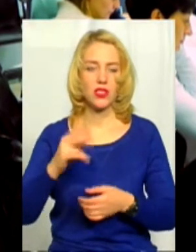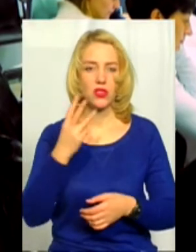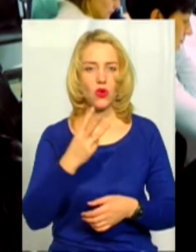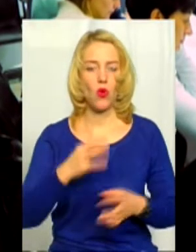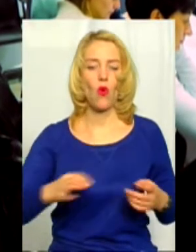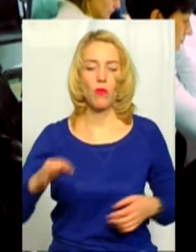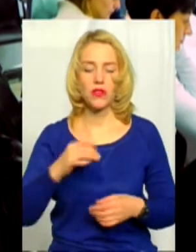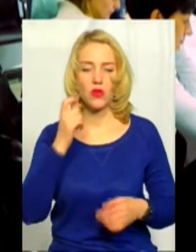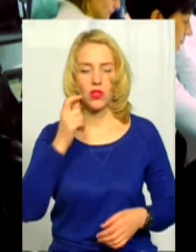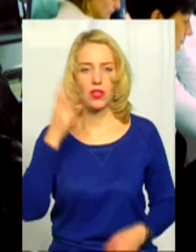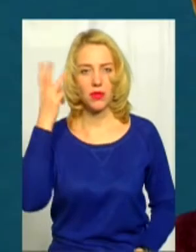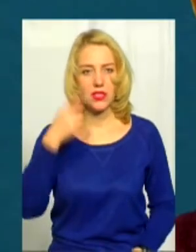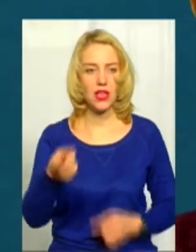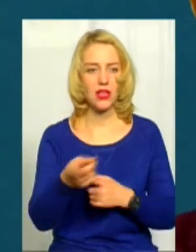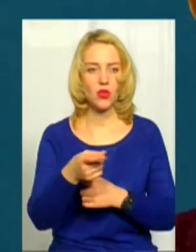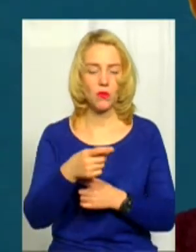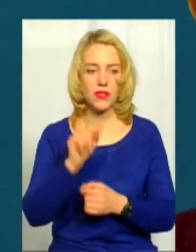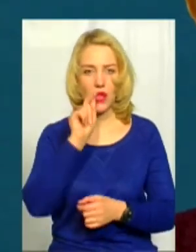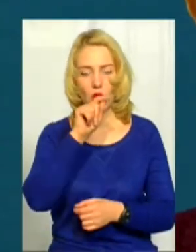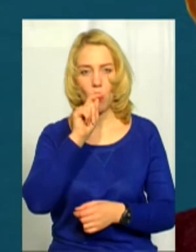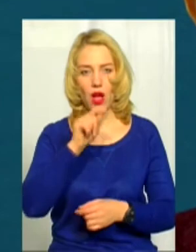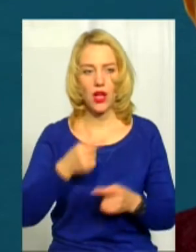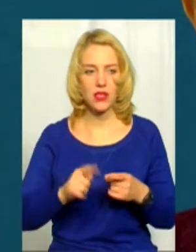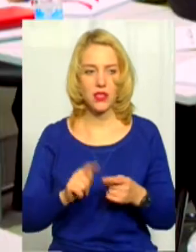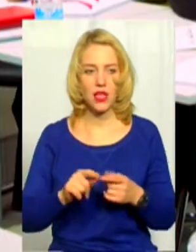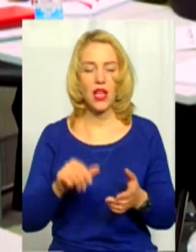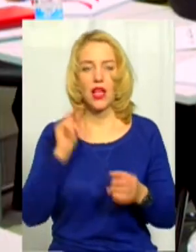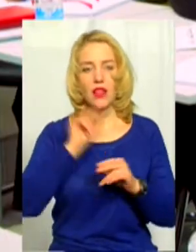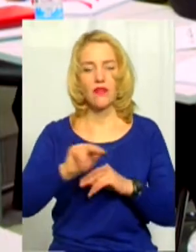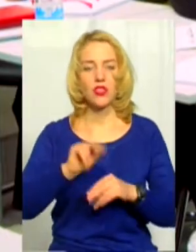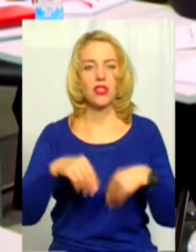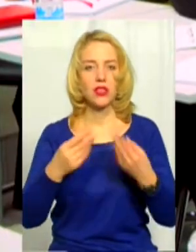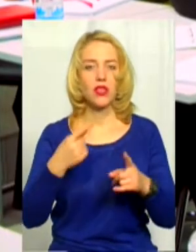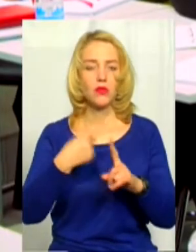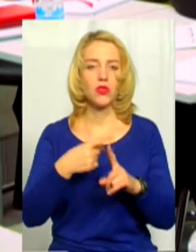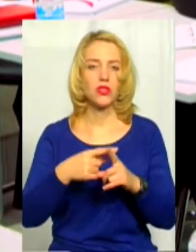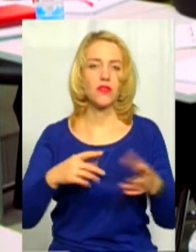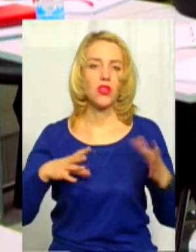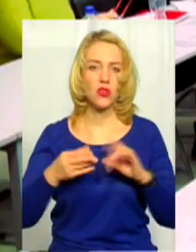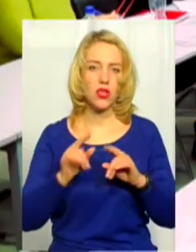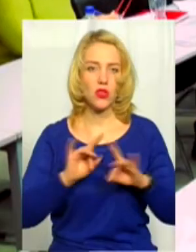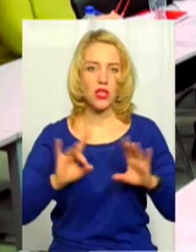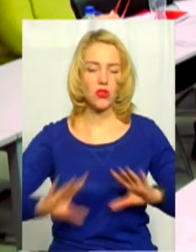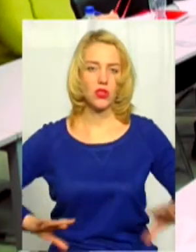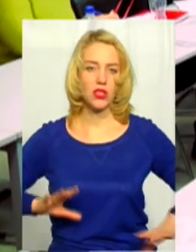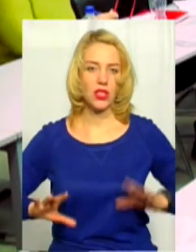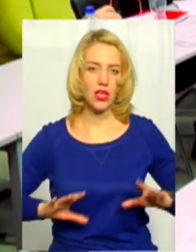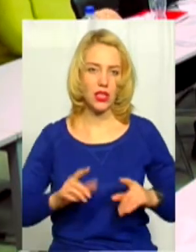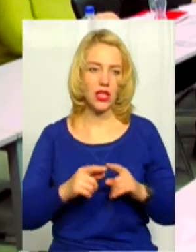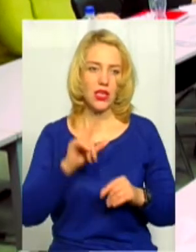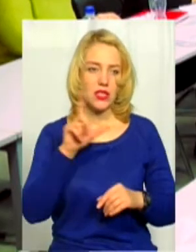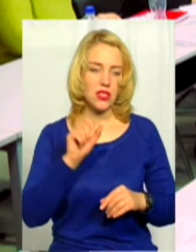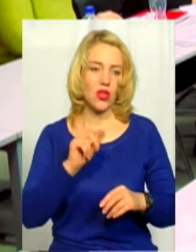– це Хмельницька, Тернопільська та Луганська. Навчання вже дало позитивний результат, ділиться тренерка з ощадливого виробництва Ольга Перетядько.